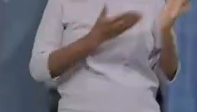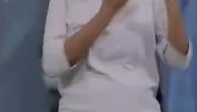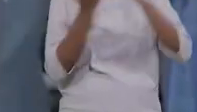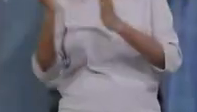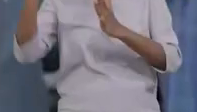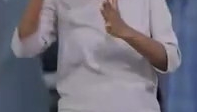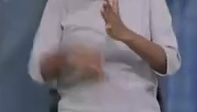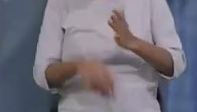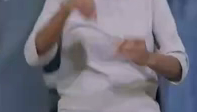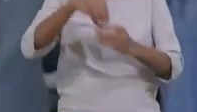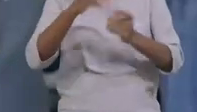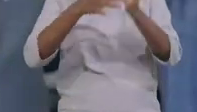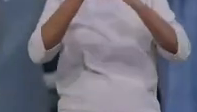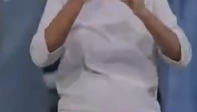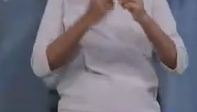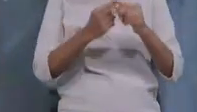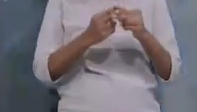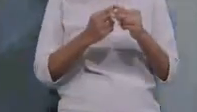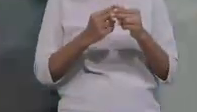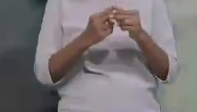Rien ne va les faire tomber.